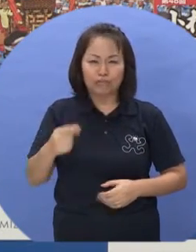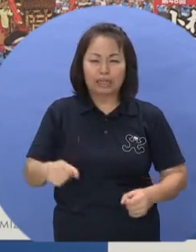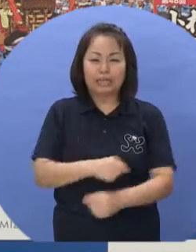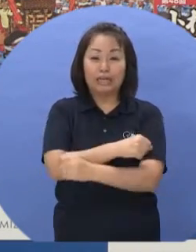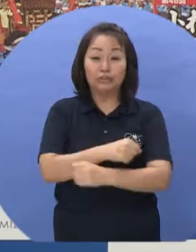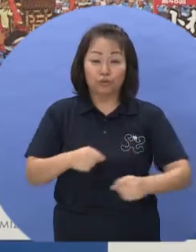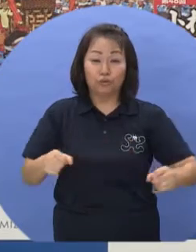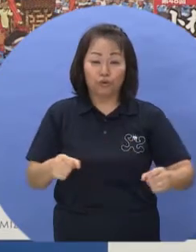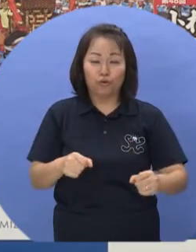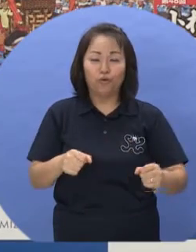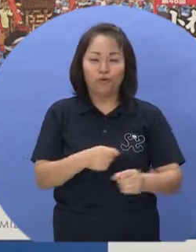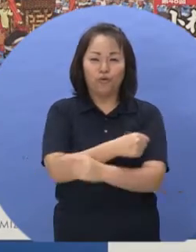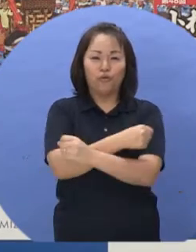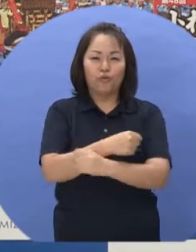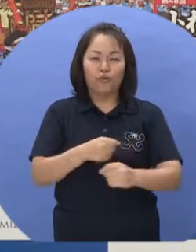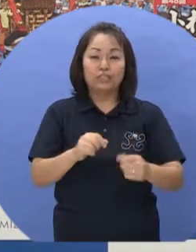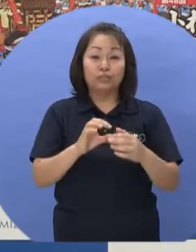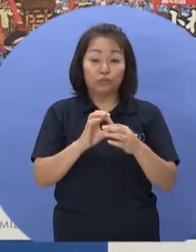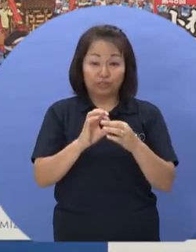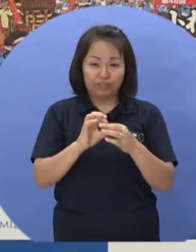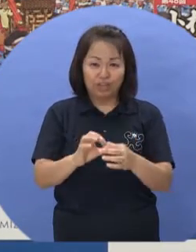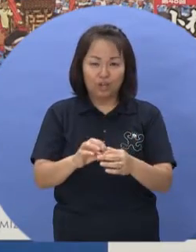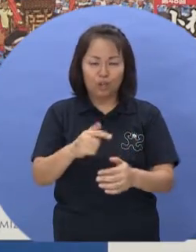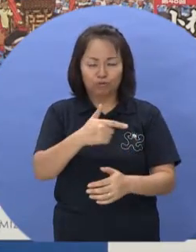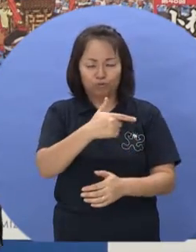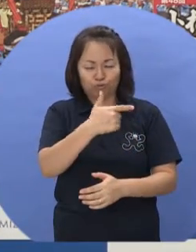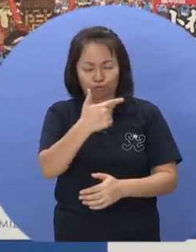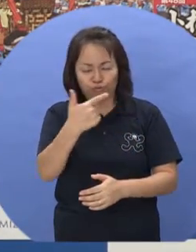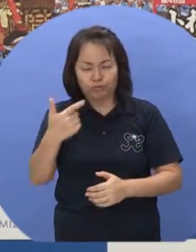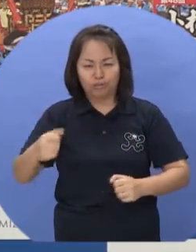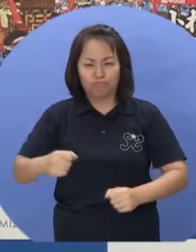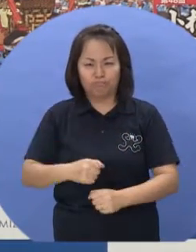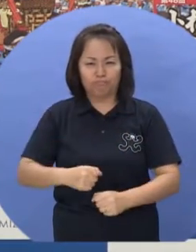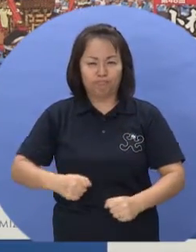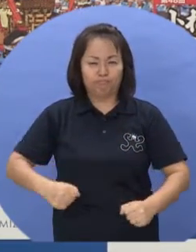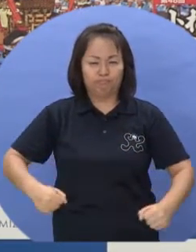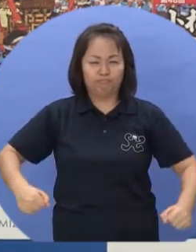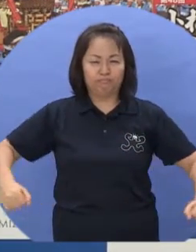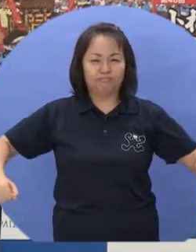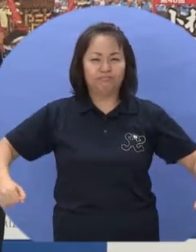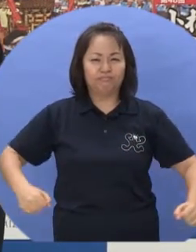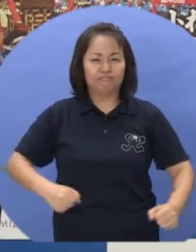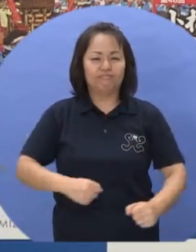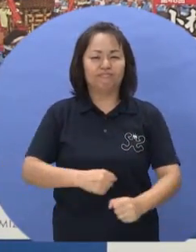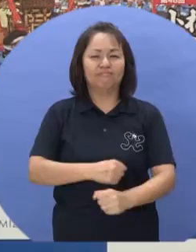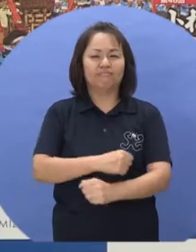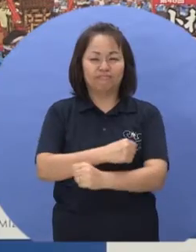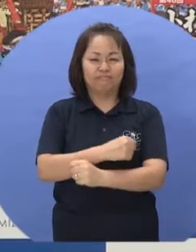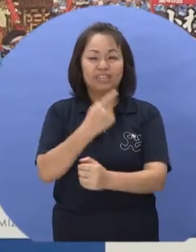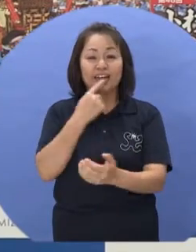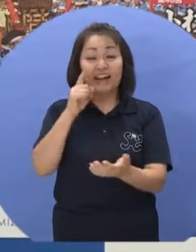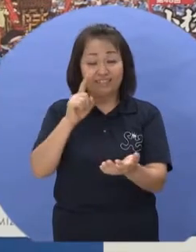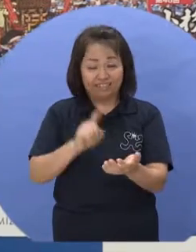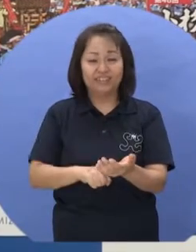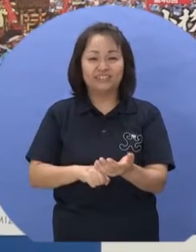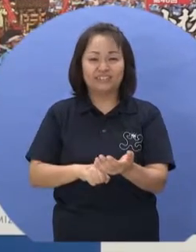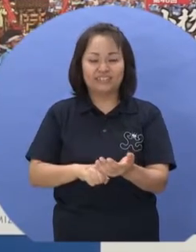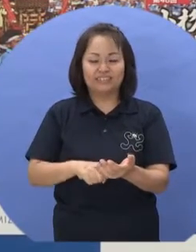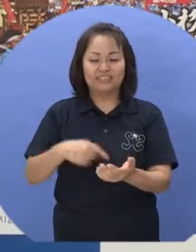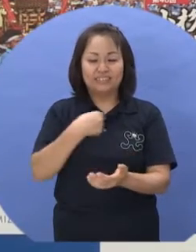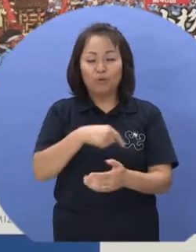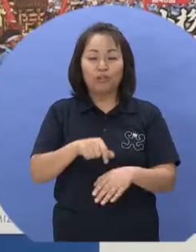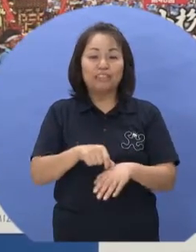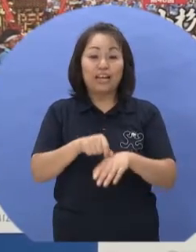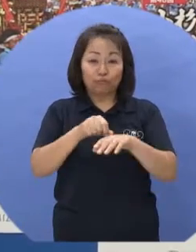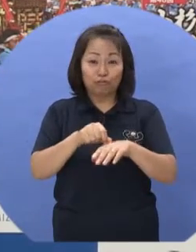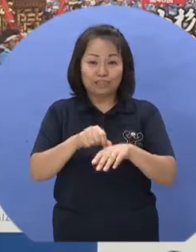ただきますが、ゆっくりとした動きでですね、簡易な 形で気軽に行っていただ